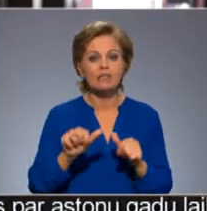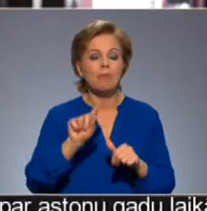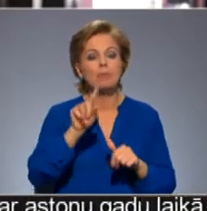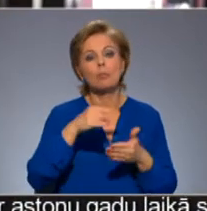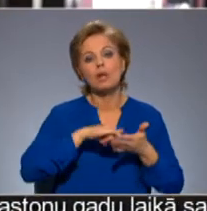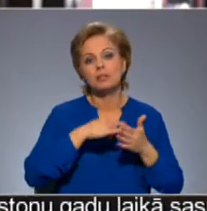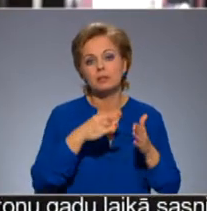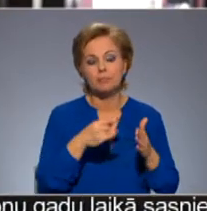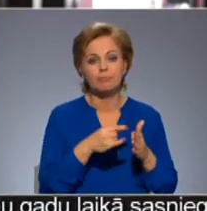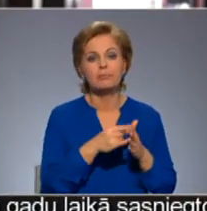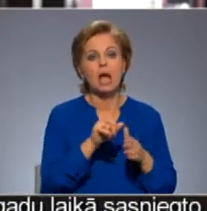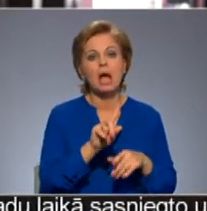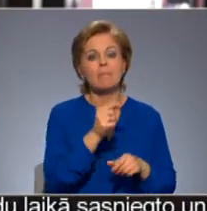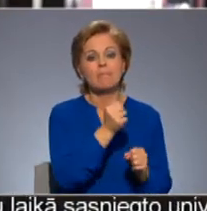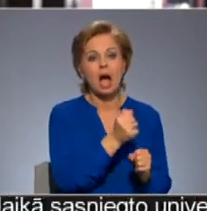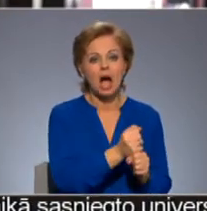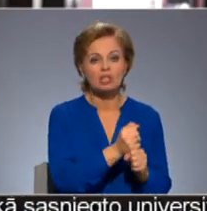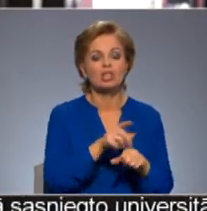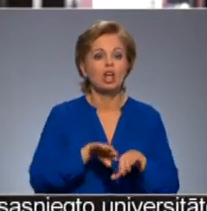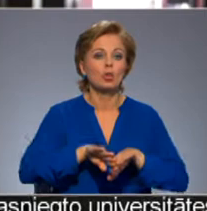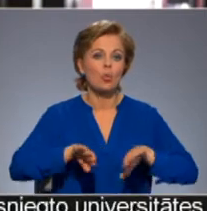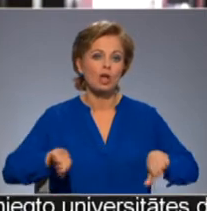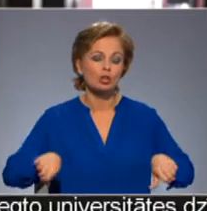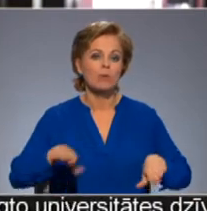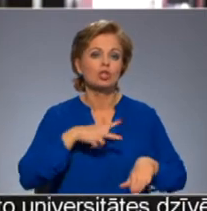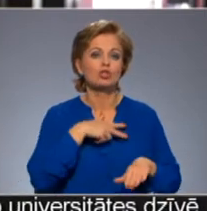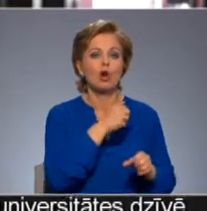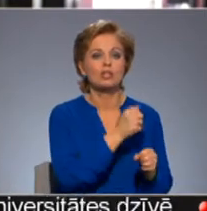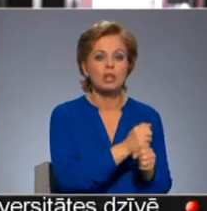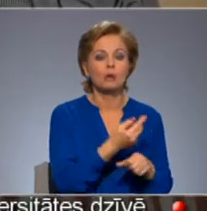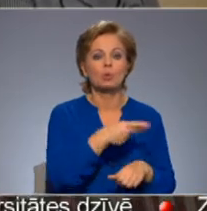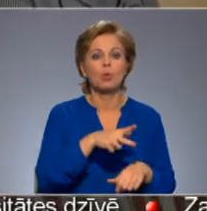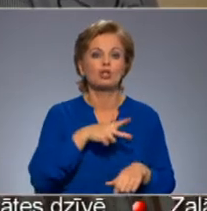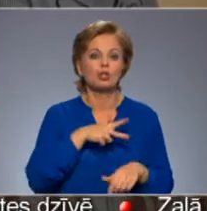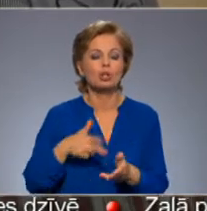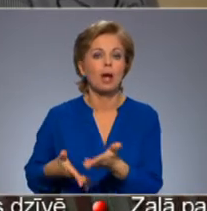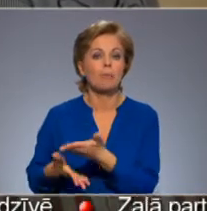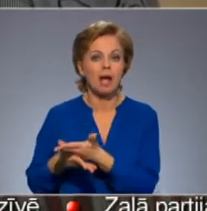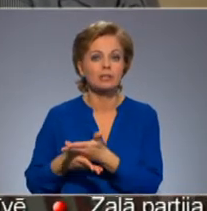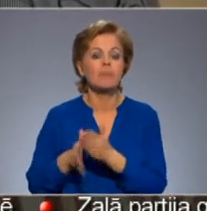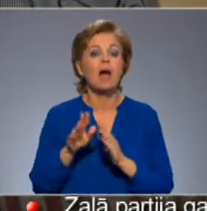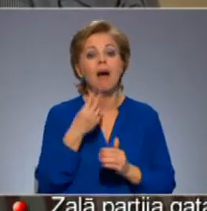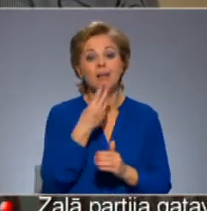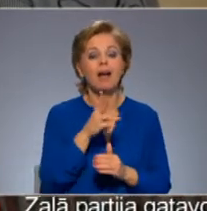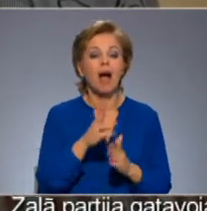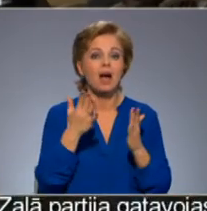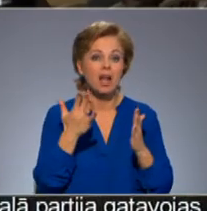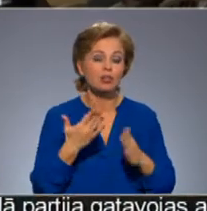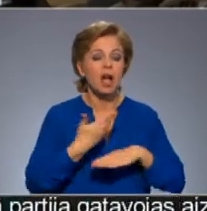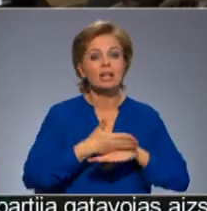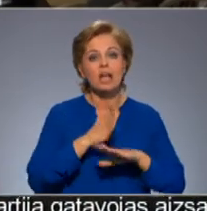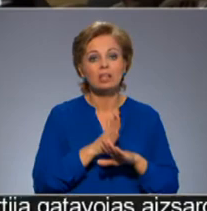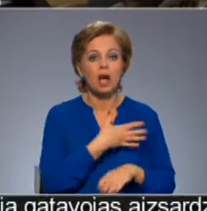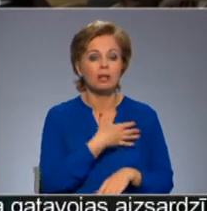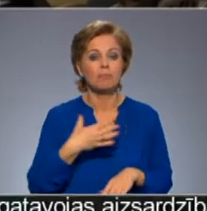kad pagastā tiek nošķirt šis sociālais darbs no sociālās palīdzības. Redzēsim, kāda būs rezultāti. Lielākā daļa